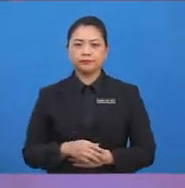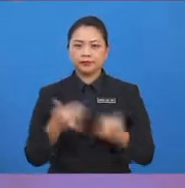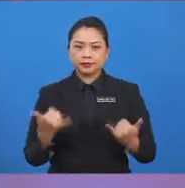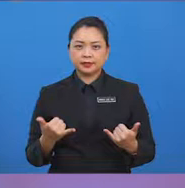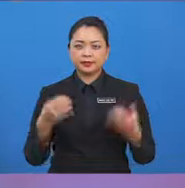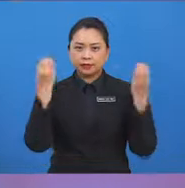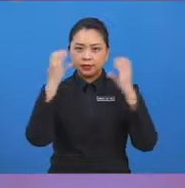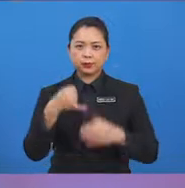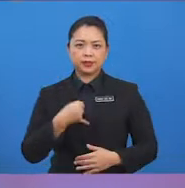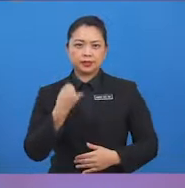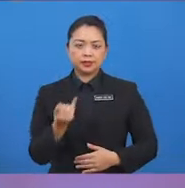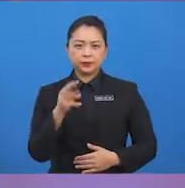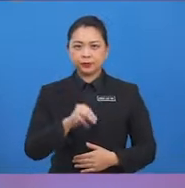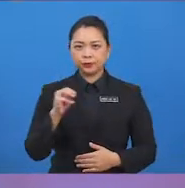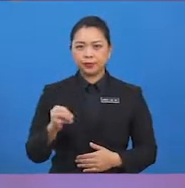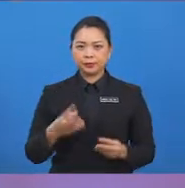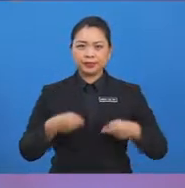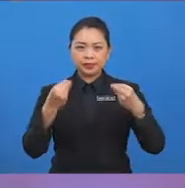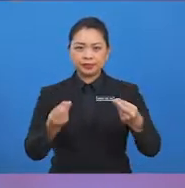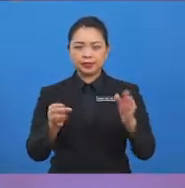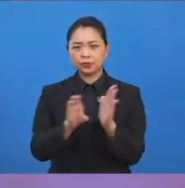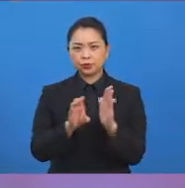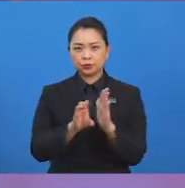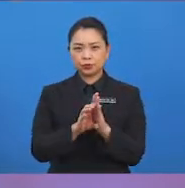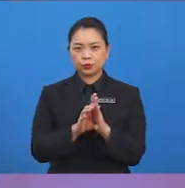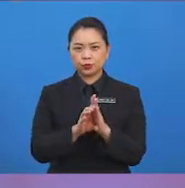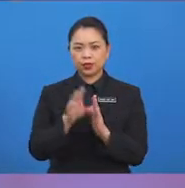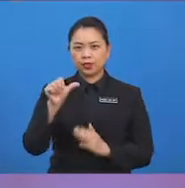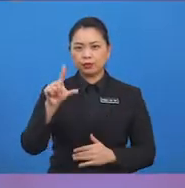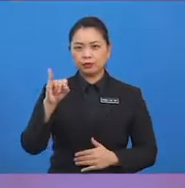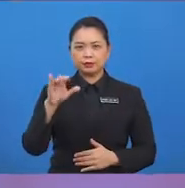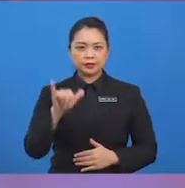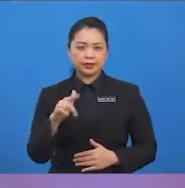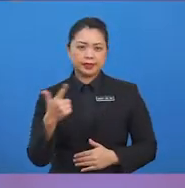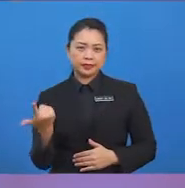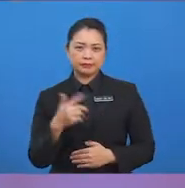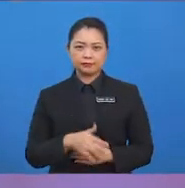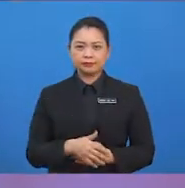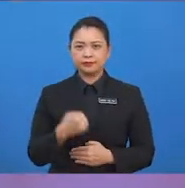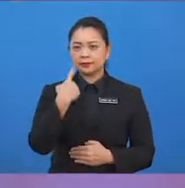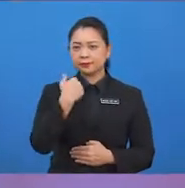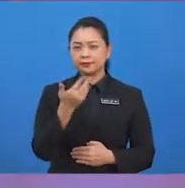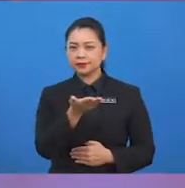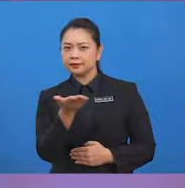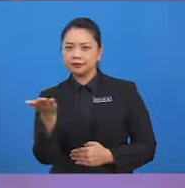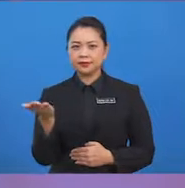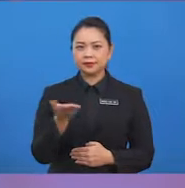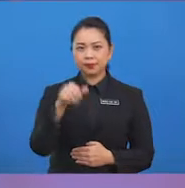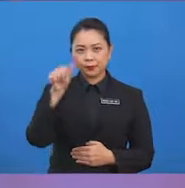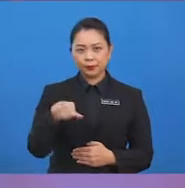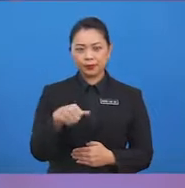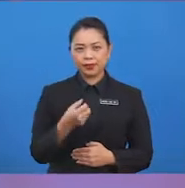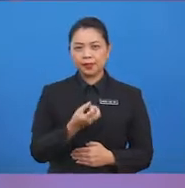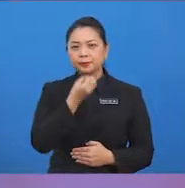Sekarang, cikgu ingin murid-murid memberi contoh aloi yang lain. sesiapa di sini yang boleh